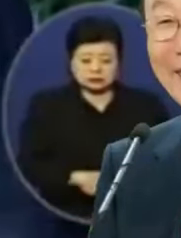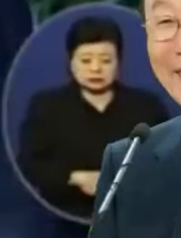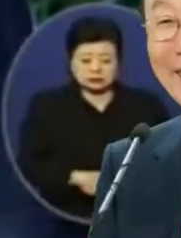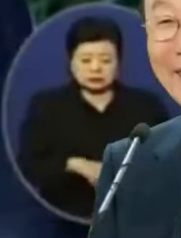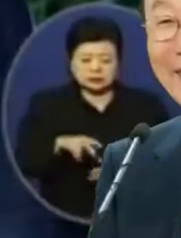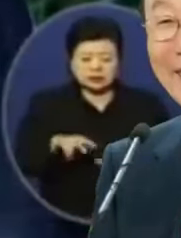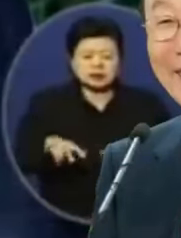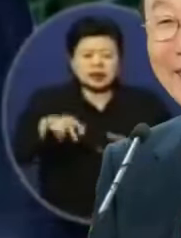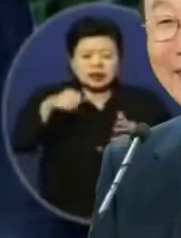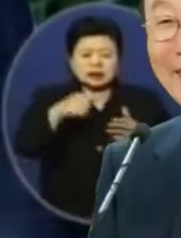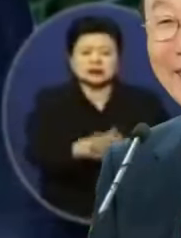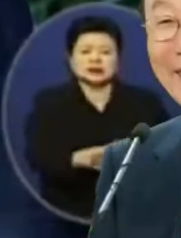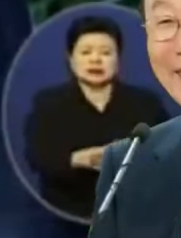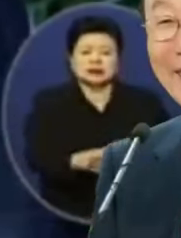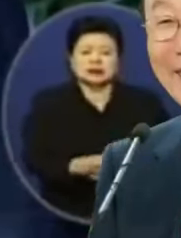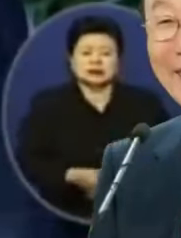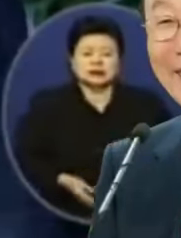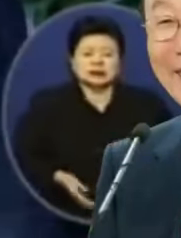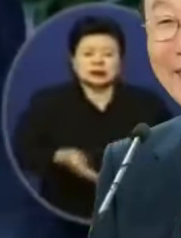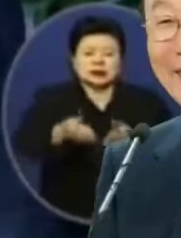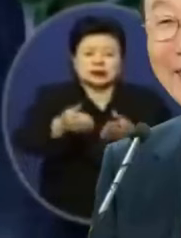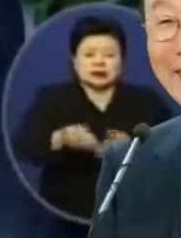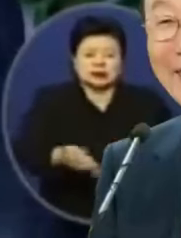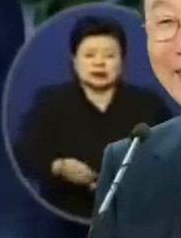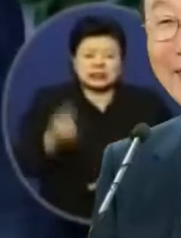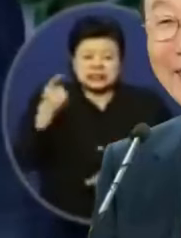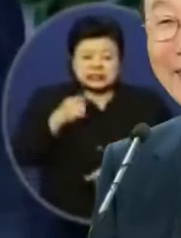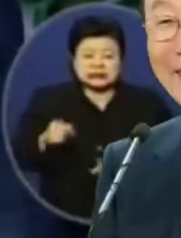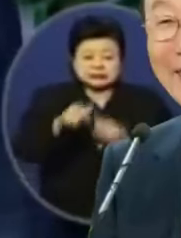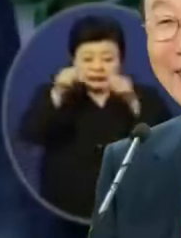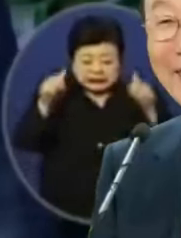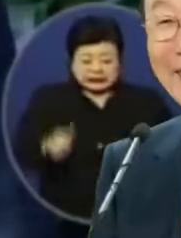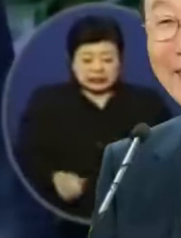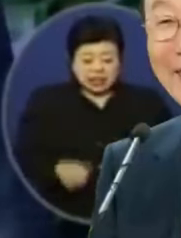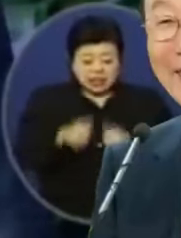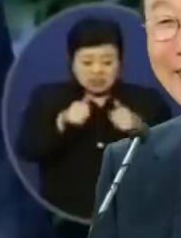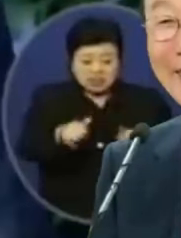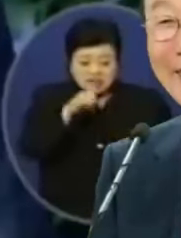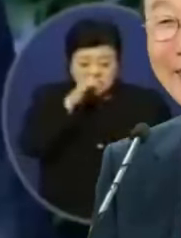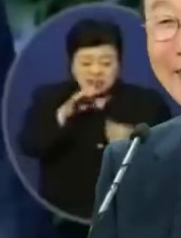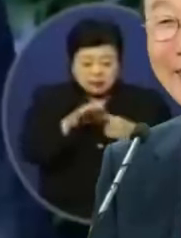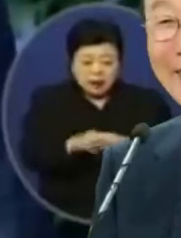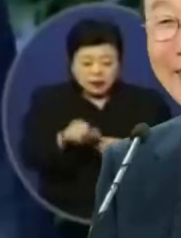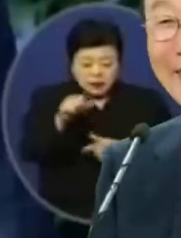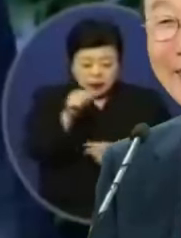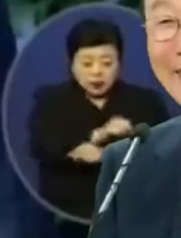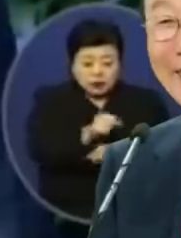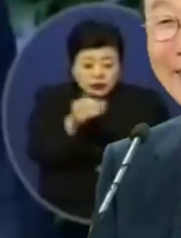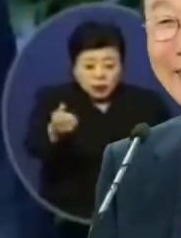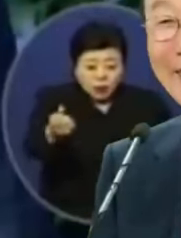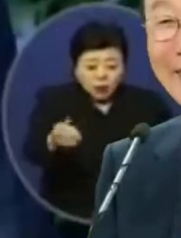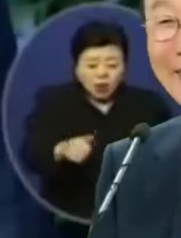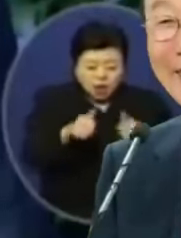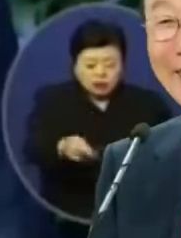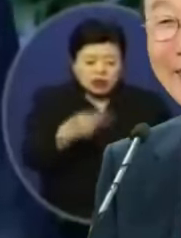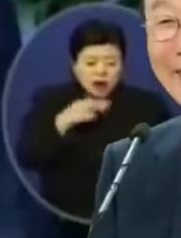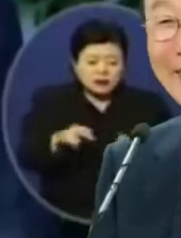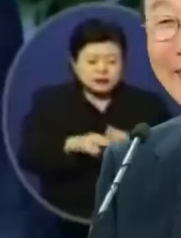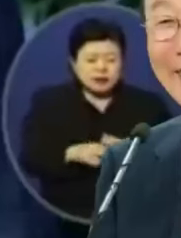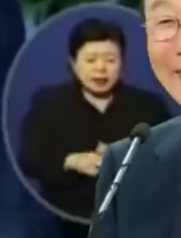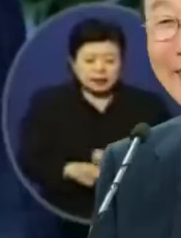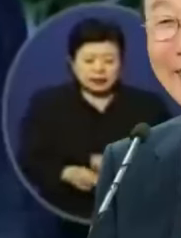기로에 섰습니다. 내가 만든 금신상에 절하면 내가 사면해 주겠거니와 그렇지 않으면 여부 없이 불못에 던져